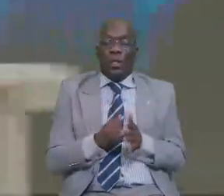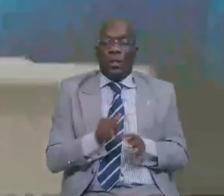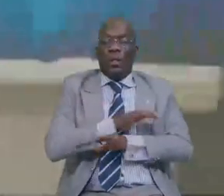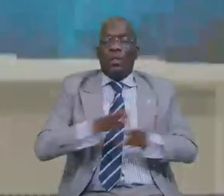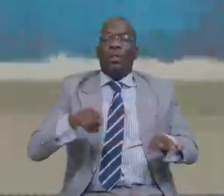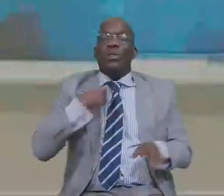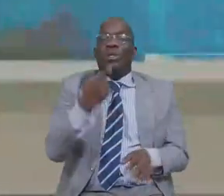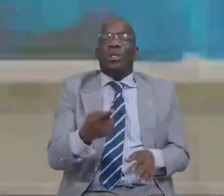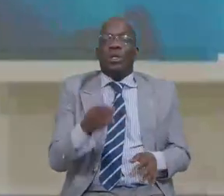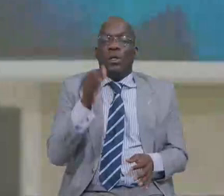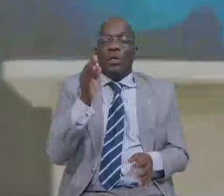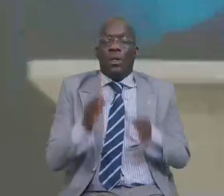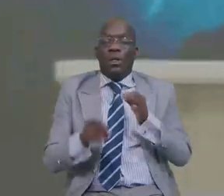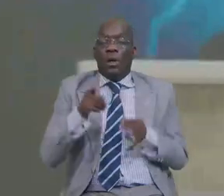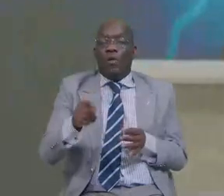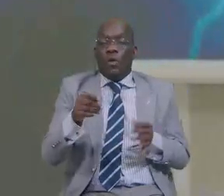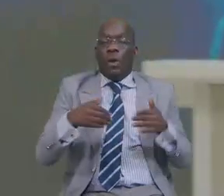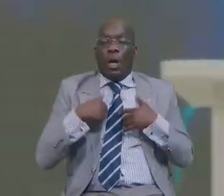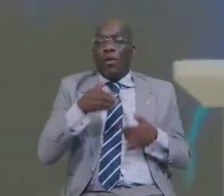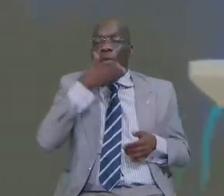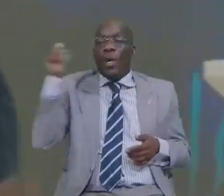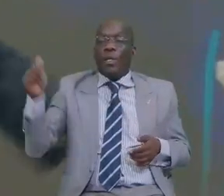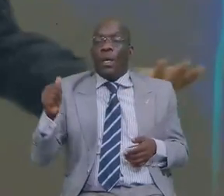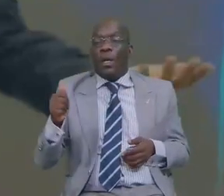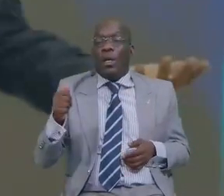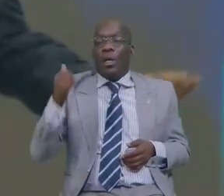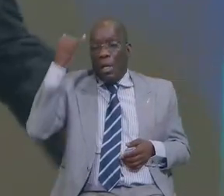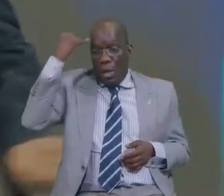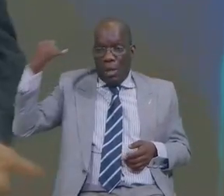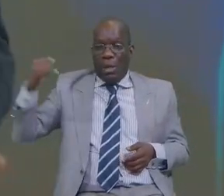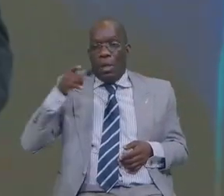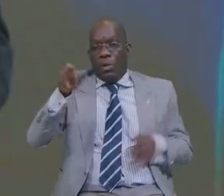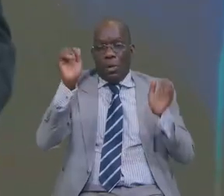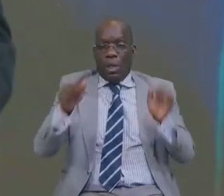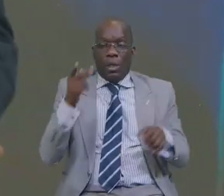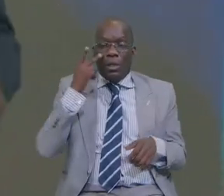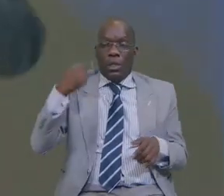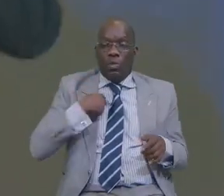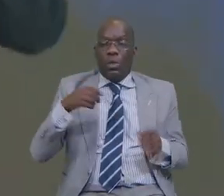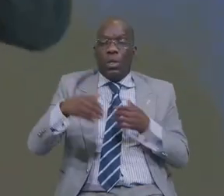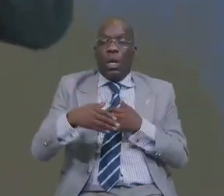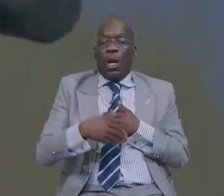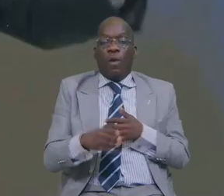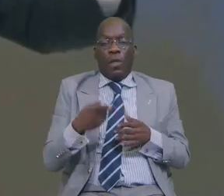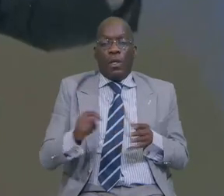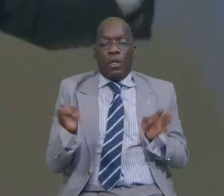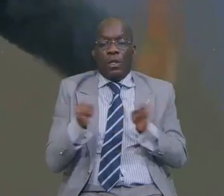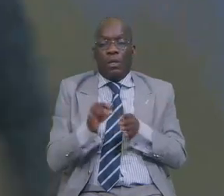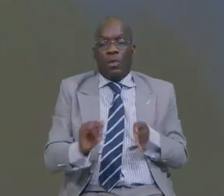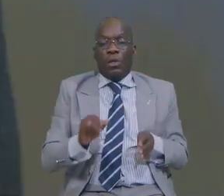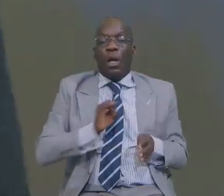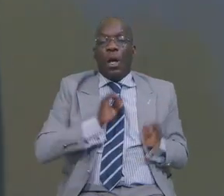ne dis pas, ah, si tu as une meilleure idée, tu peux me voir à la fin de la réunion.